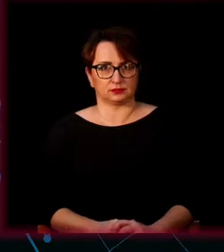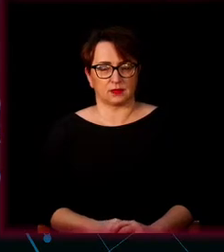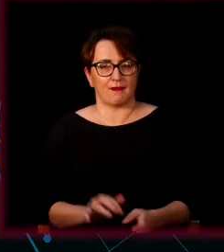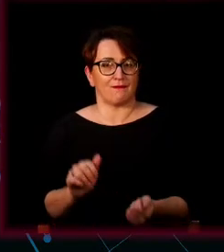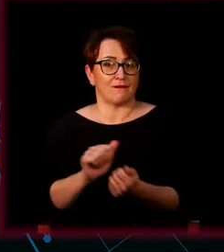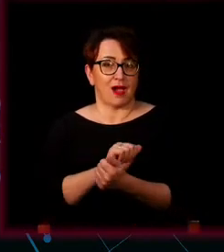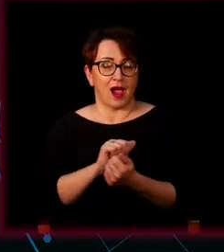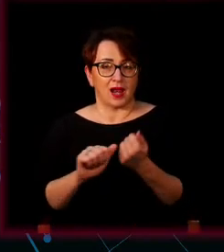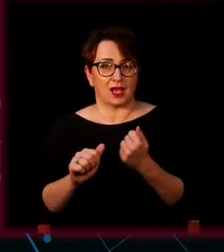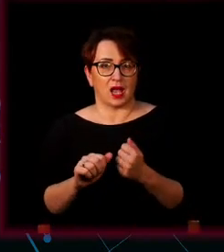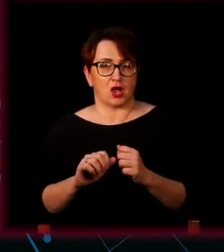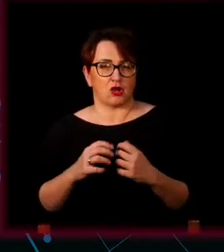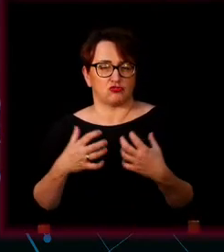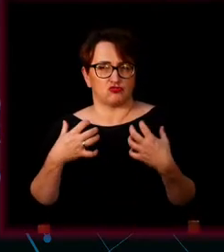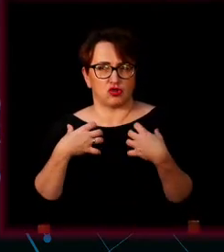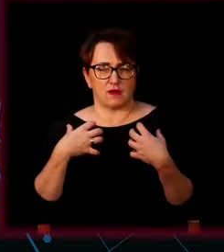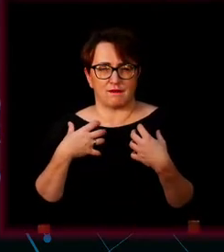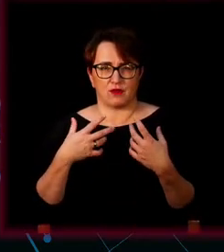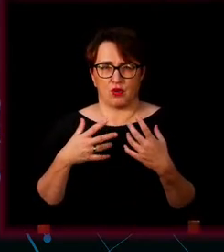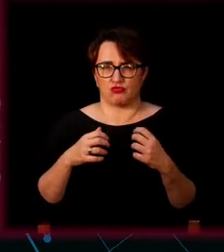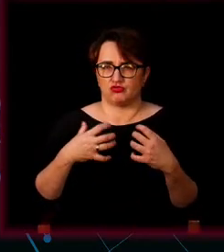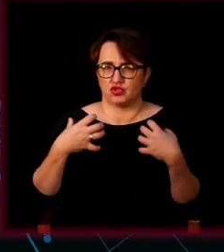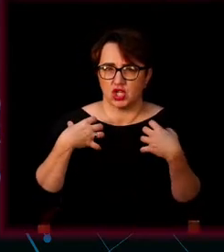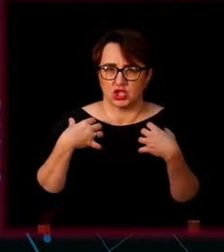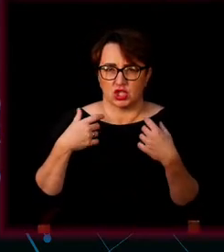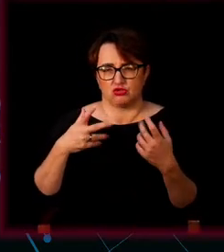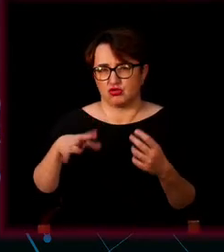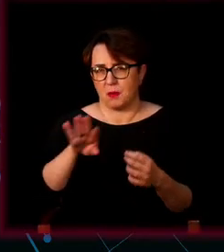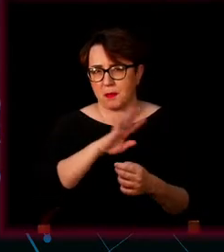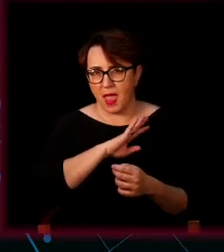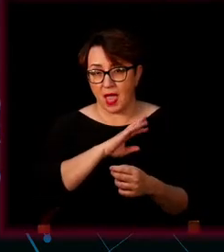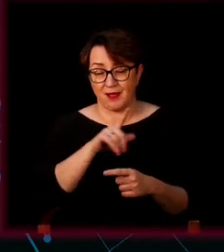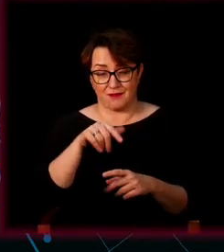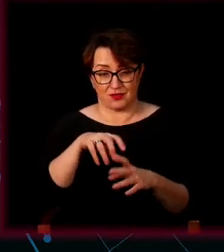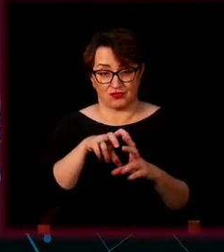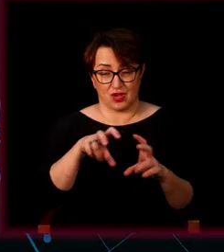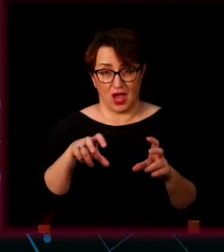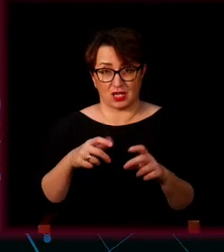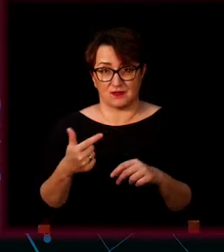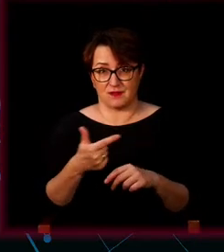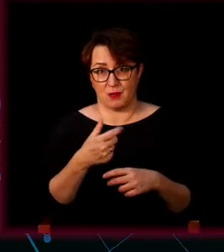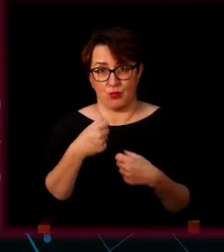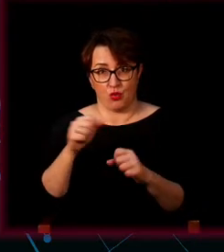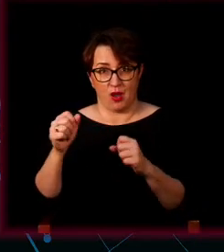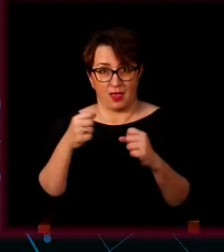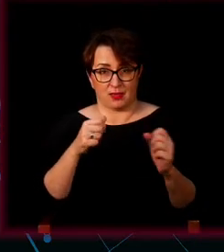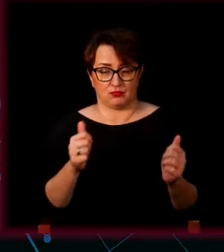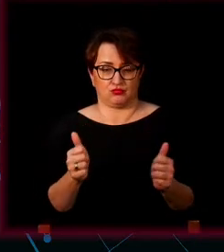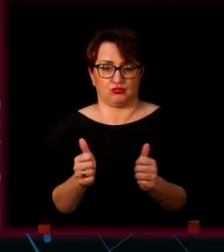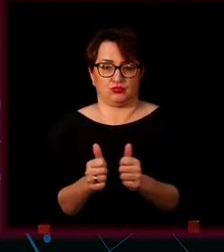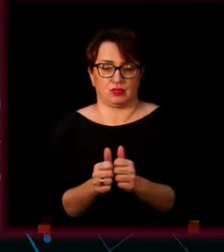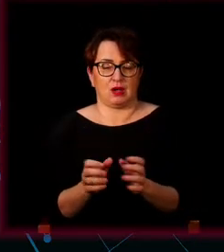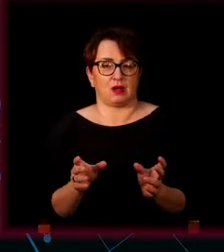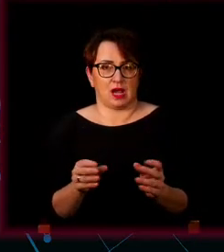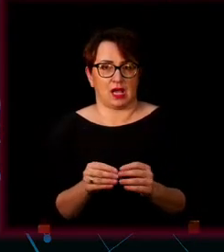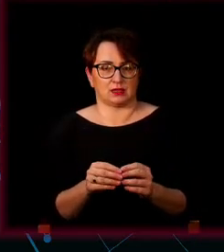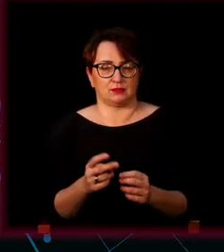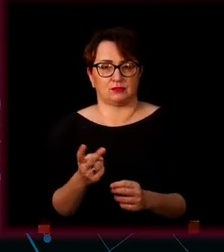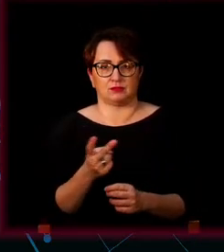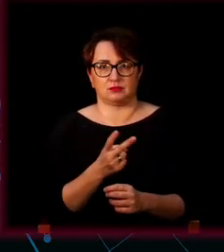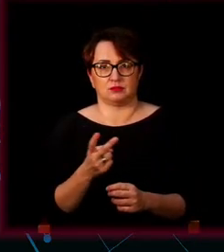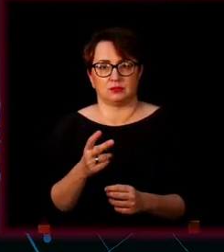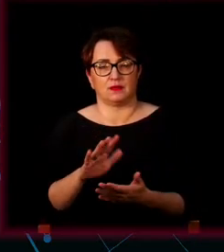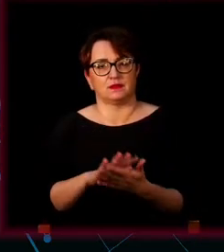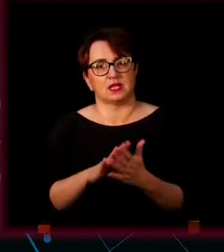walka oczywiście z żywiołem, walka o życie i śmierć, podczas którego ta dwójka bohaterów się zbliża, tak? Genli Aya,